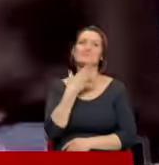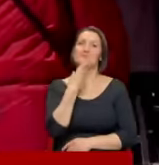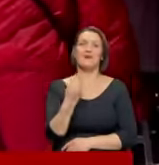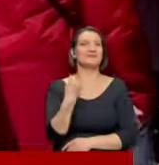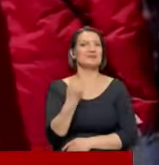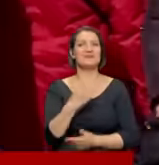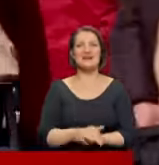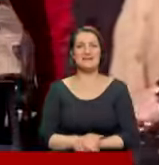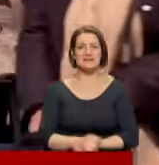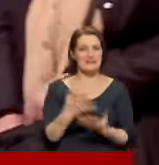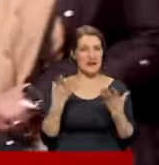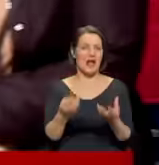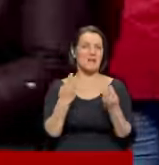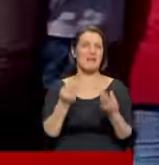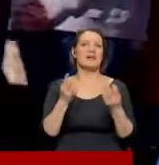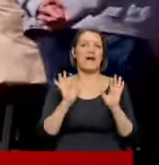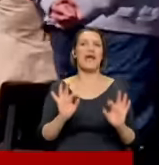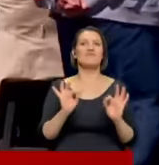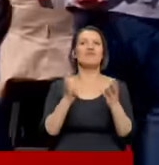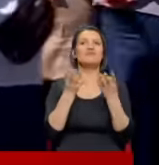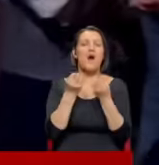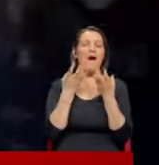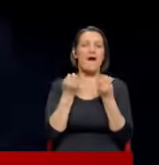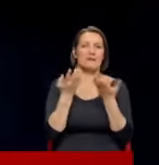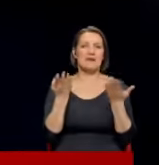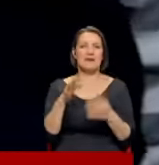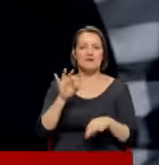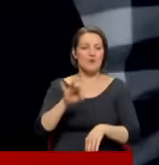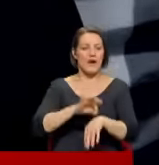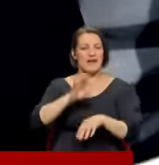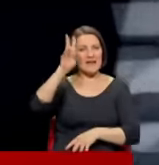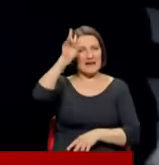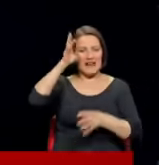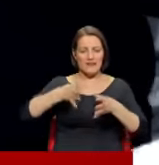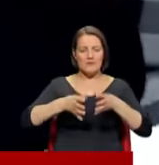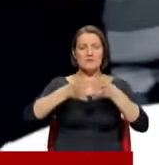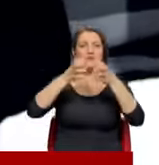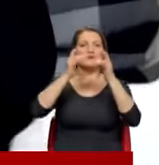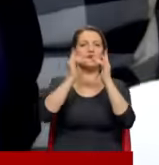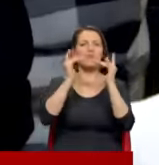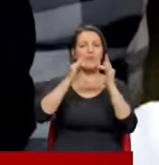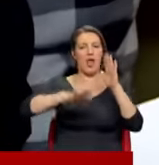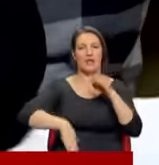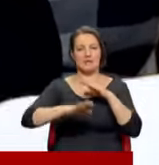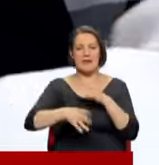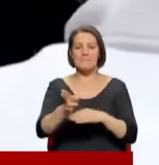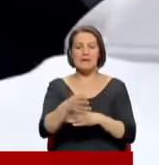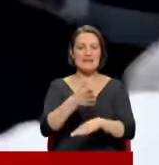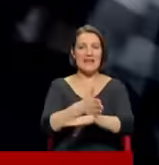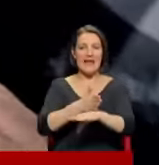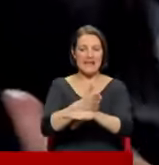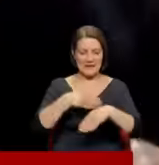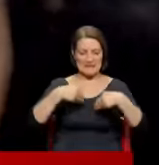valla. Kalabalık mı? Kalabalık. Çok kalabalık. Şu anda Galata Köprüsü'nün altındayız. Balık ekmek satan